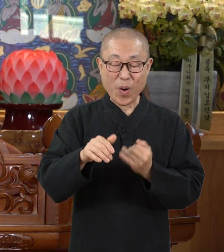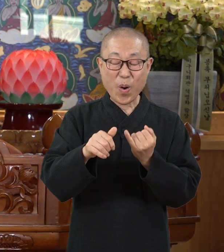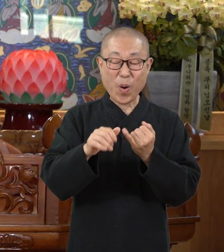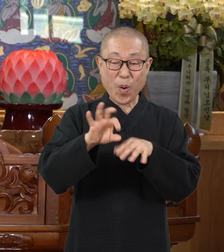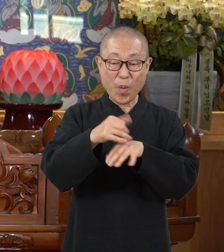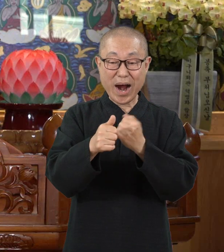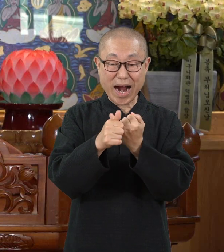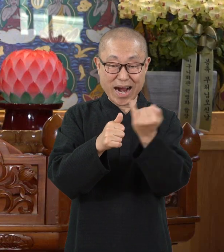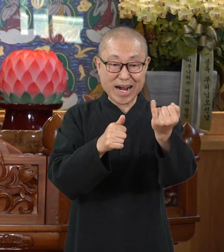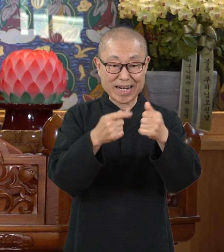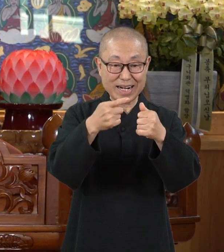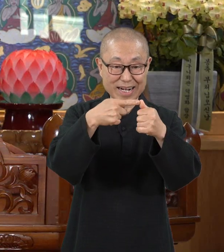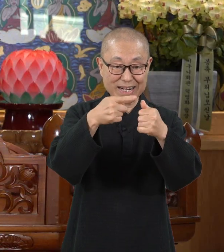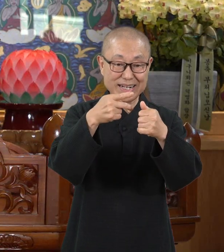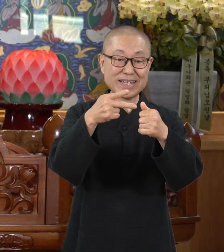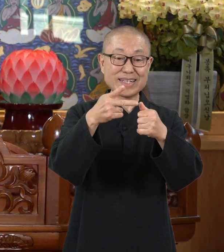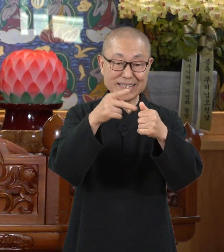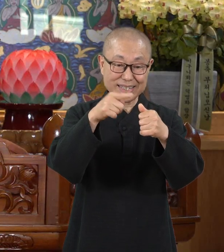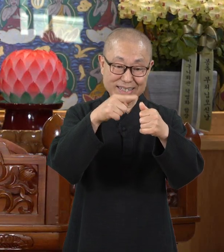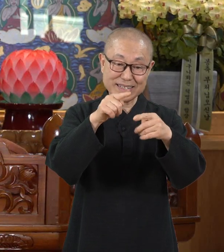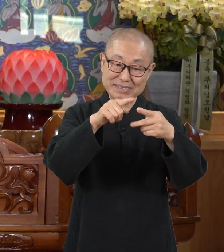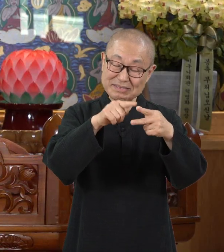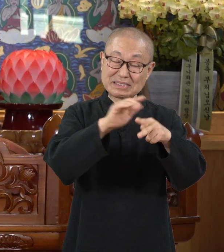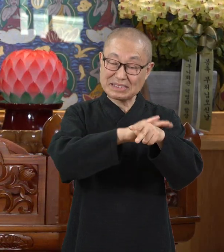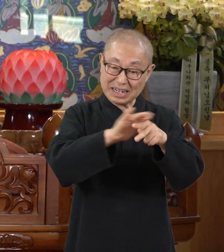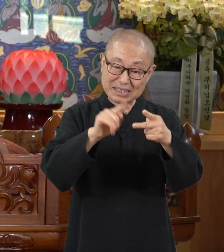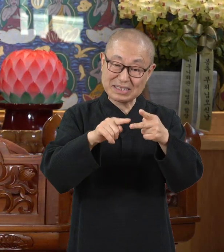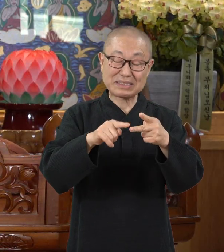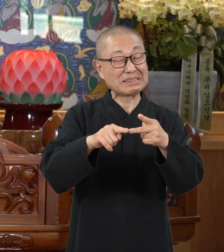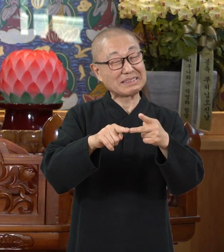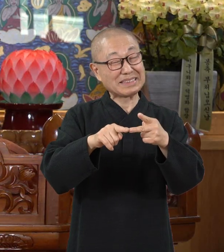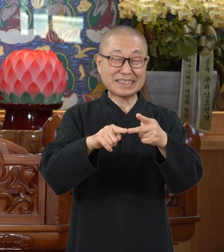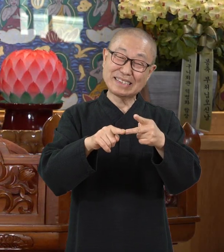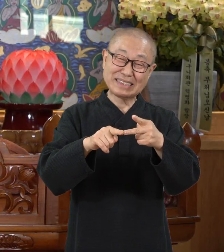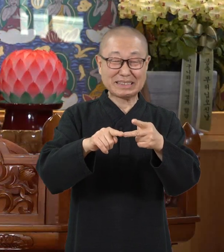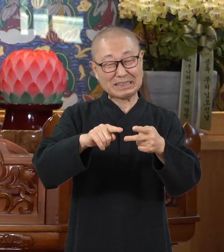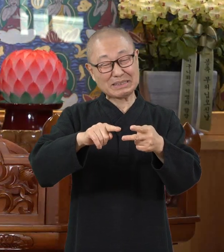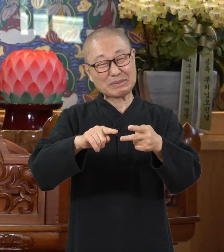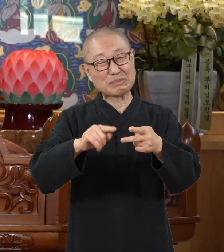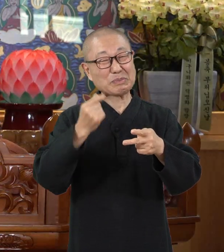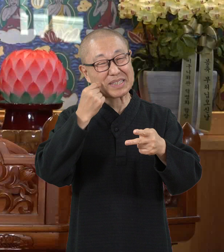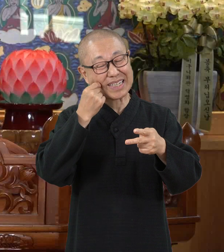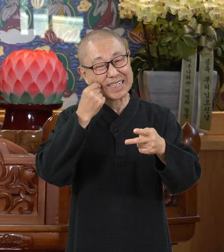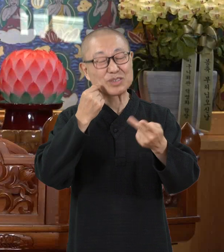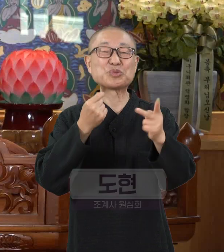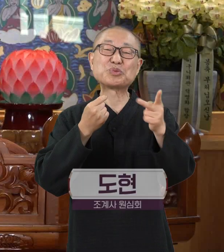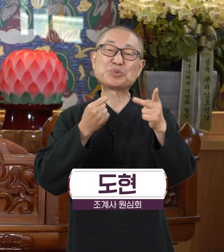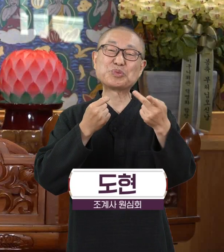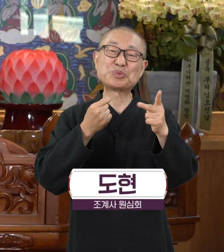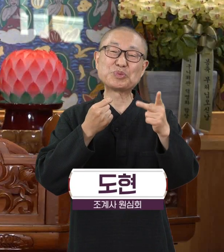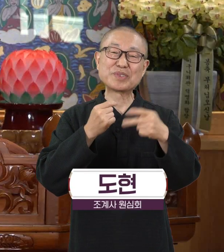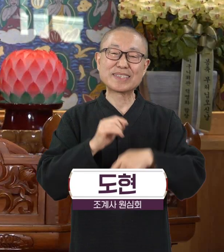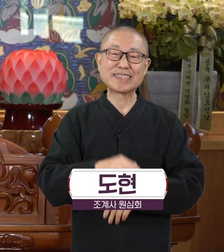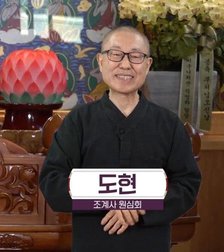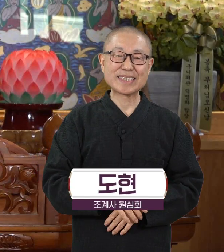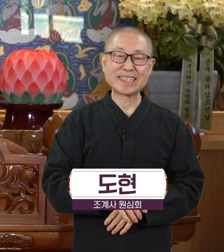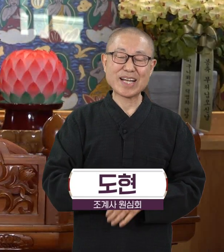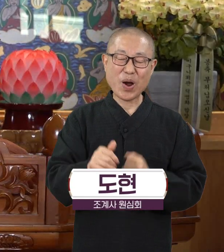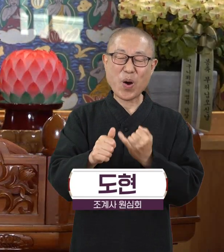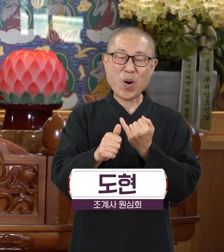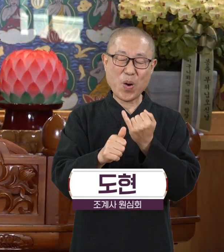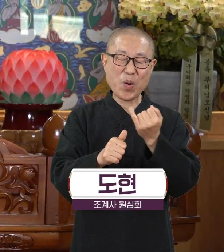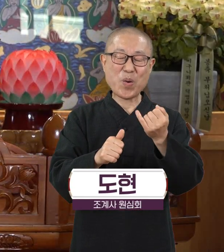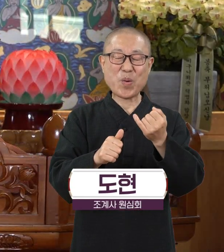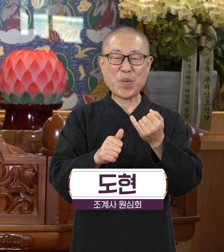말리까는 열심히 잘하고 한쪽은 그렇지 못하다. 아주 단순한 이야기예요. 우리는 말리까 왕비를 따를